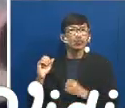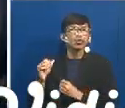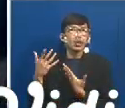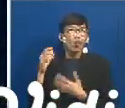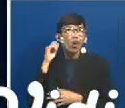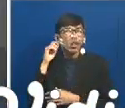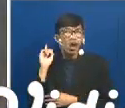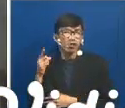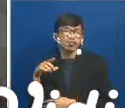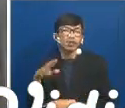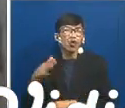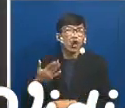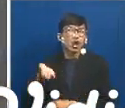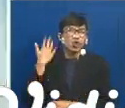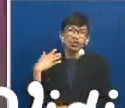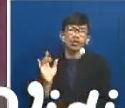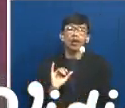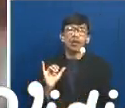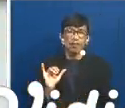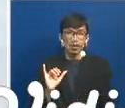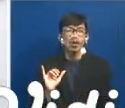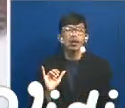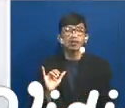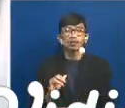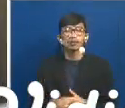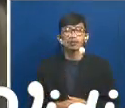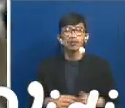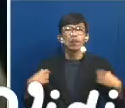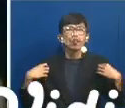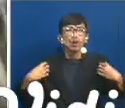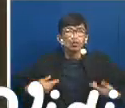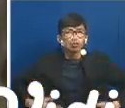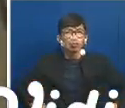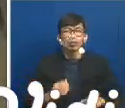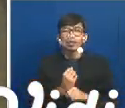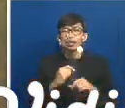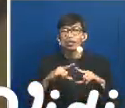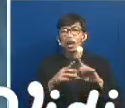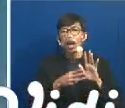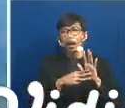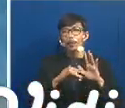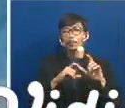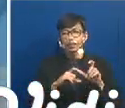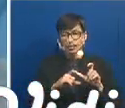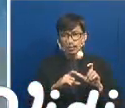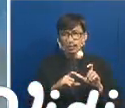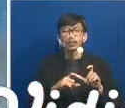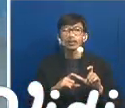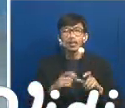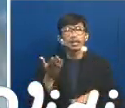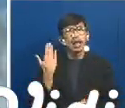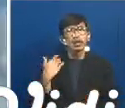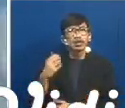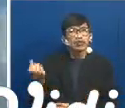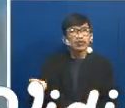masih sama dengan Ramadan tahun lalu. Untuk baju muslim yang paling banyak diburu, ya ini baju muslim jenis gamis. Dan memang tadi kalau dari keterangan para